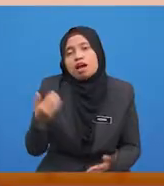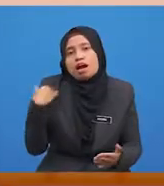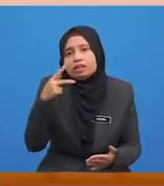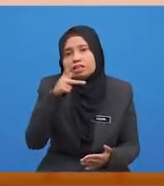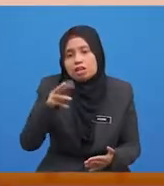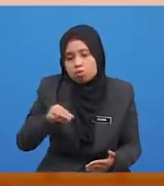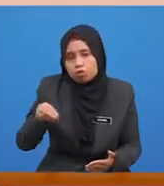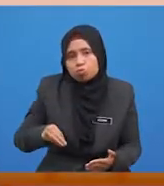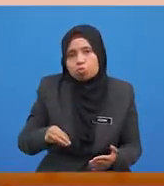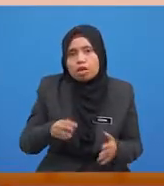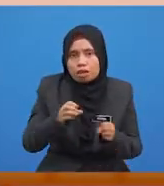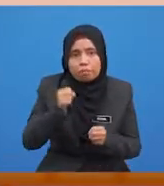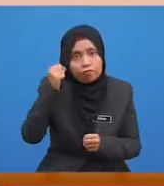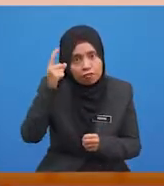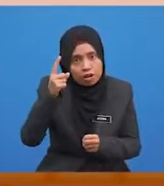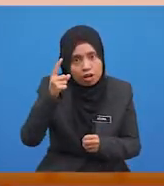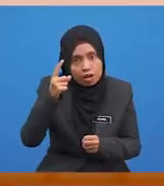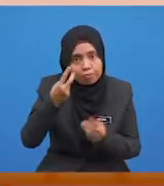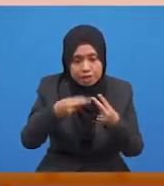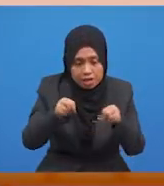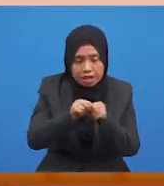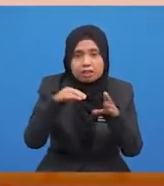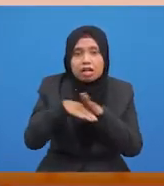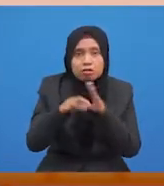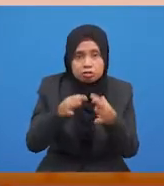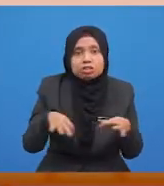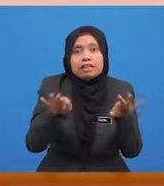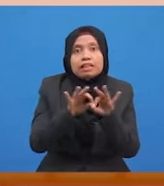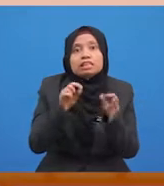Adakah murid-murid dapat memahami nilai dalam cerpen ini?